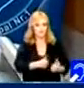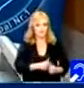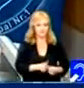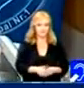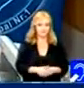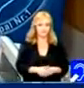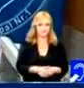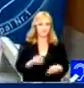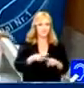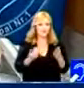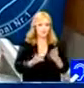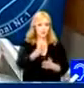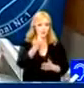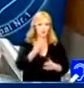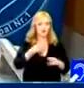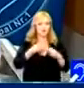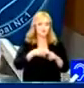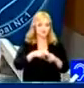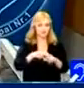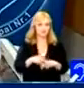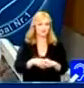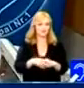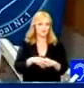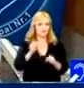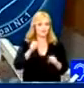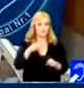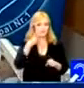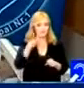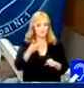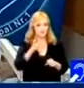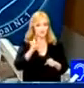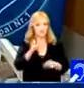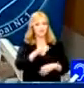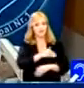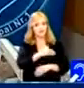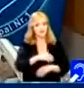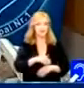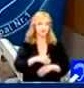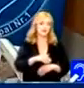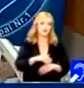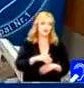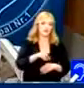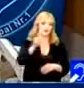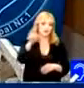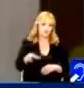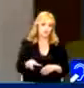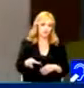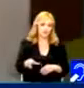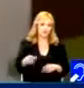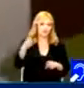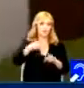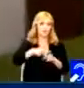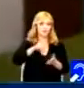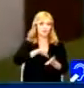un dispozitiv medical destul de performant, care putem vedea atât tensiunea arterială la pacienți, cât și pulsul.